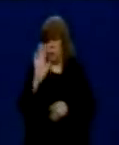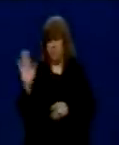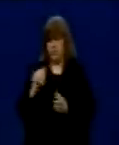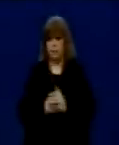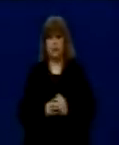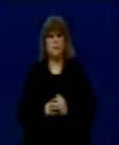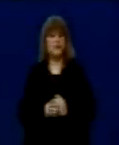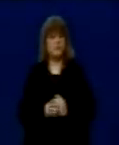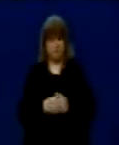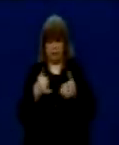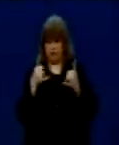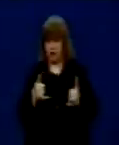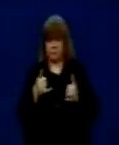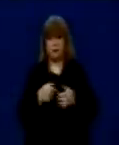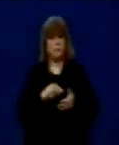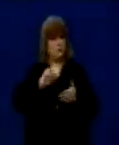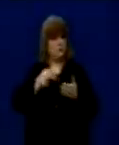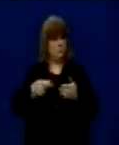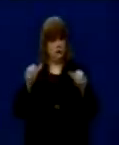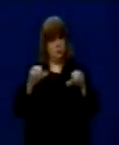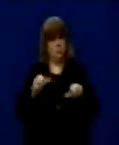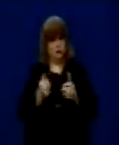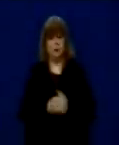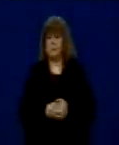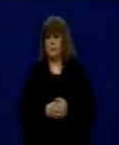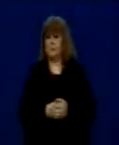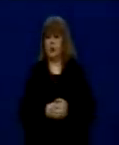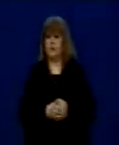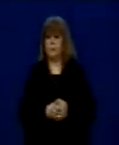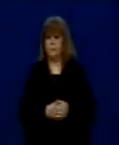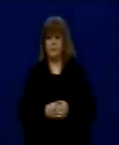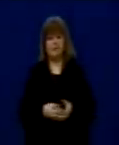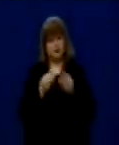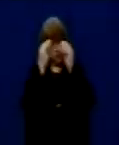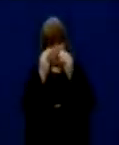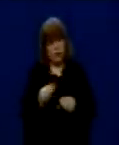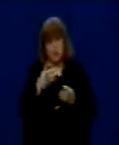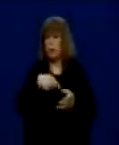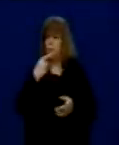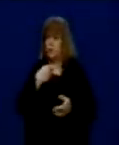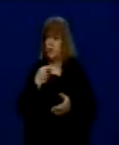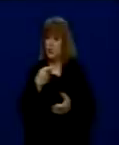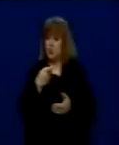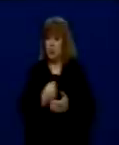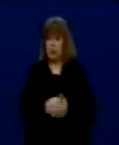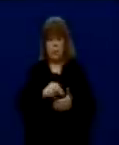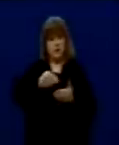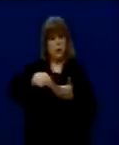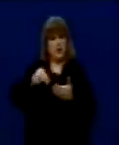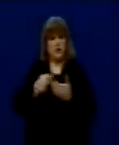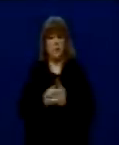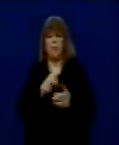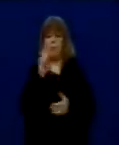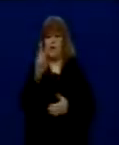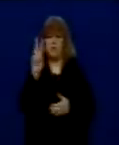Atëherë që është urgjenca tash emocionet. Unë mendoj që është ndershme të paktën të thuhet që një emocion të tillë vetvendosja